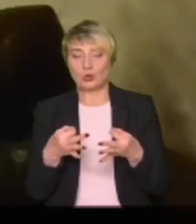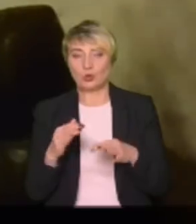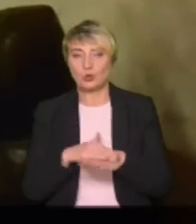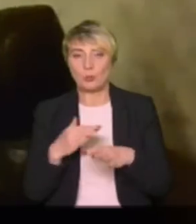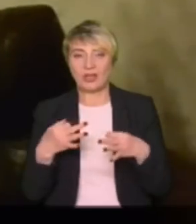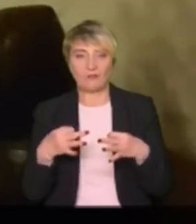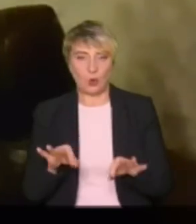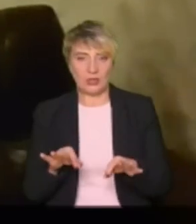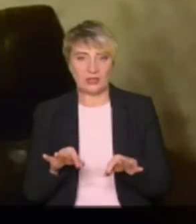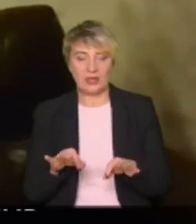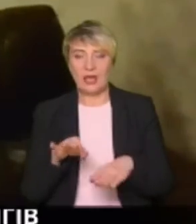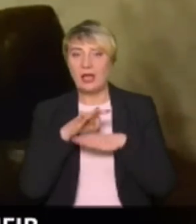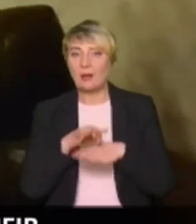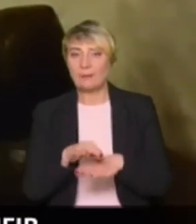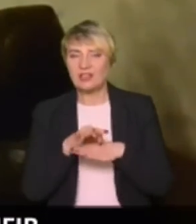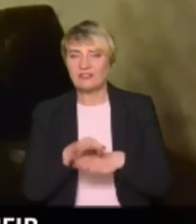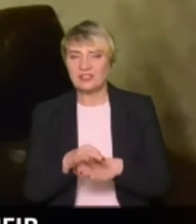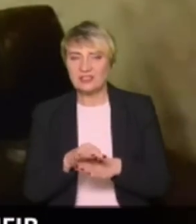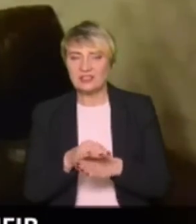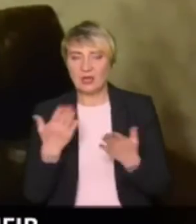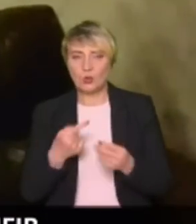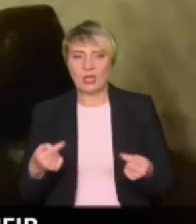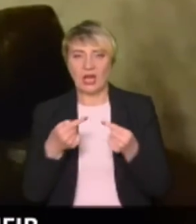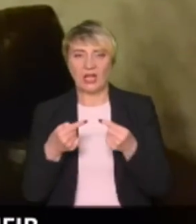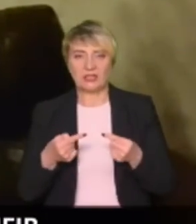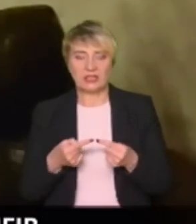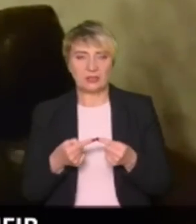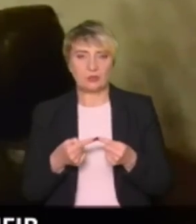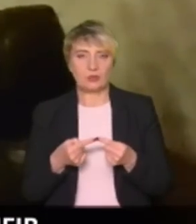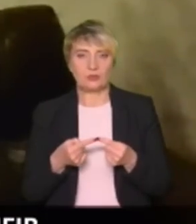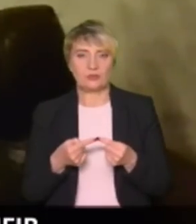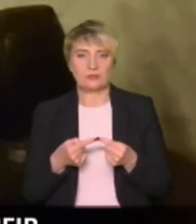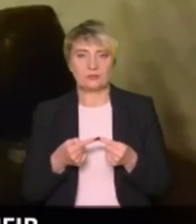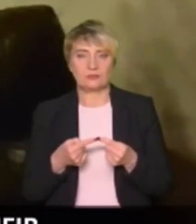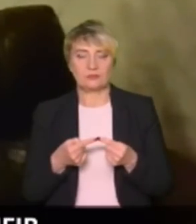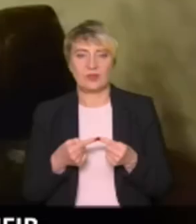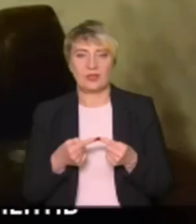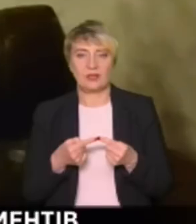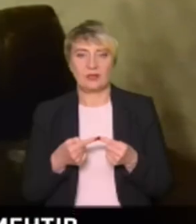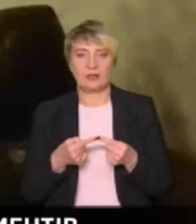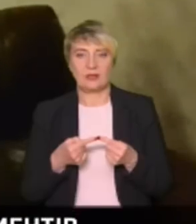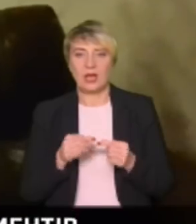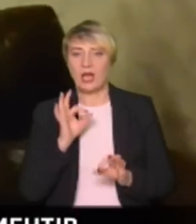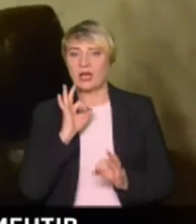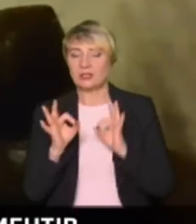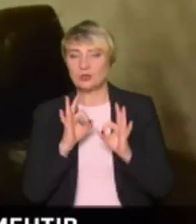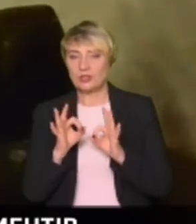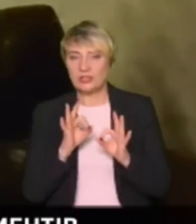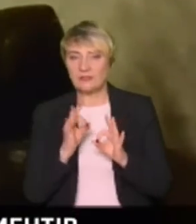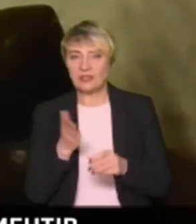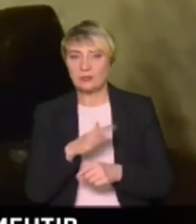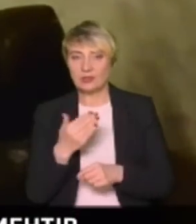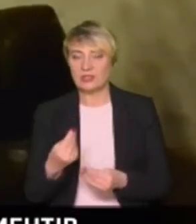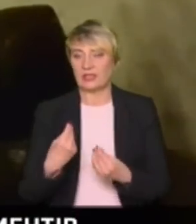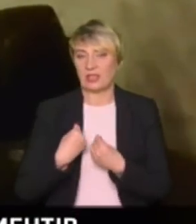там какую-то конкретную операцию, там, как-то консультировать между собой по поводу того, что вот ты даешь